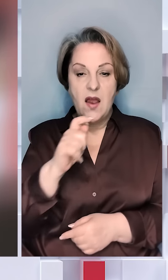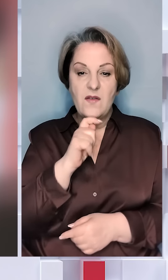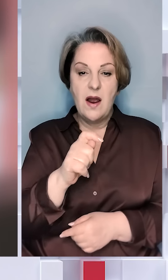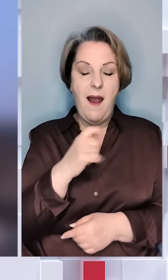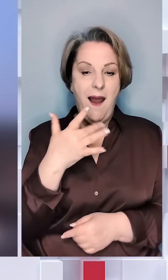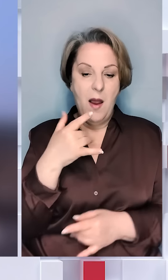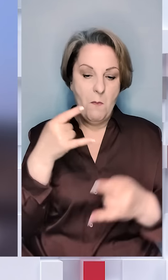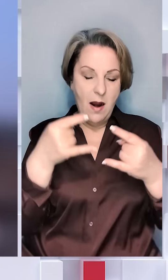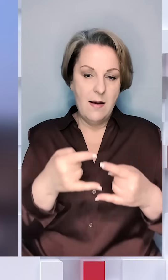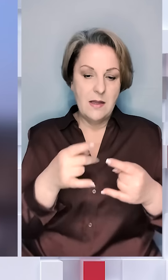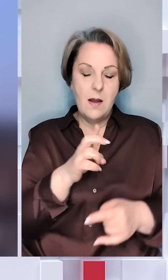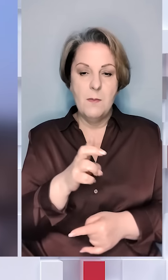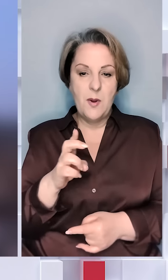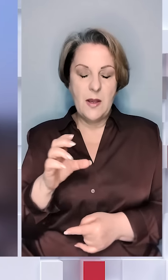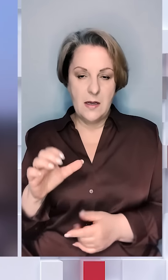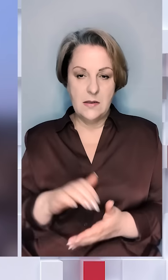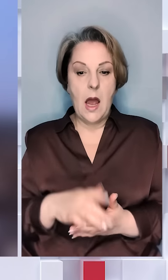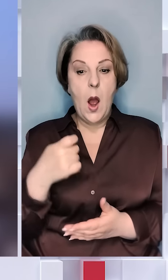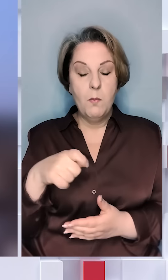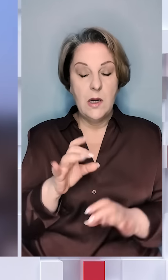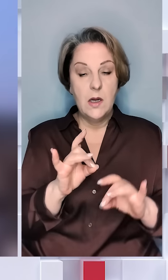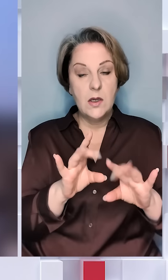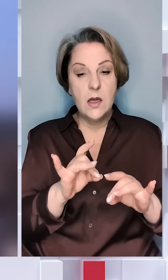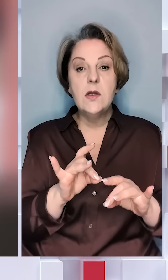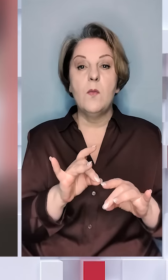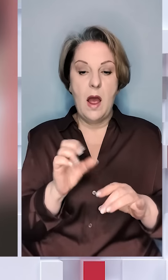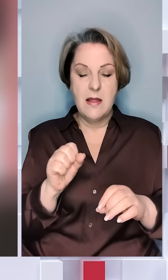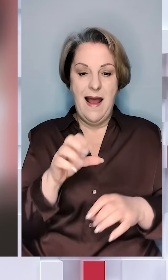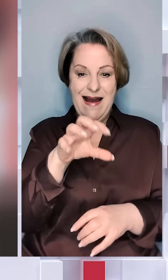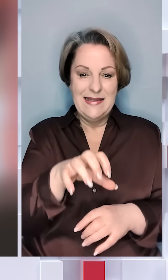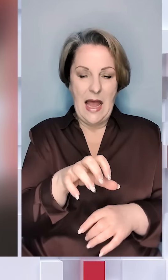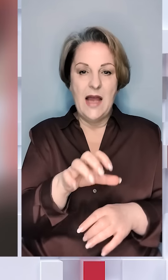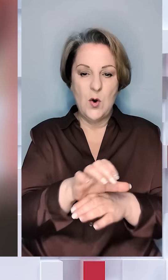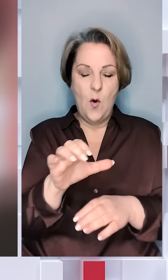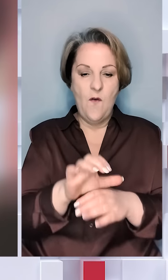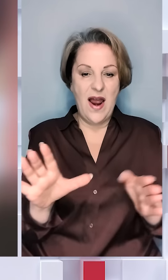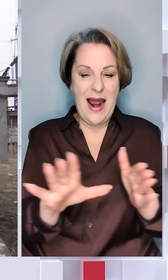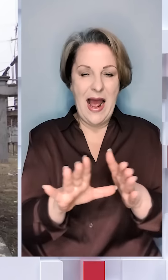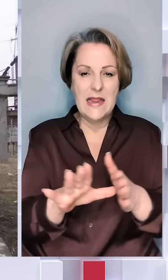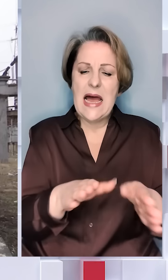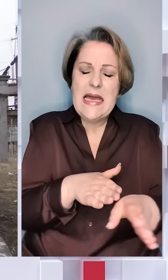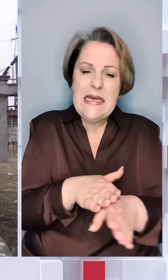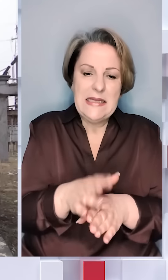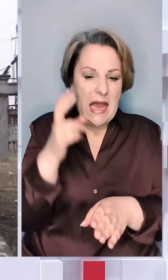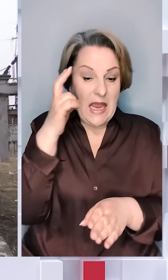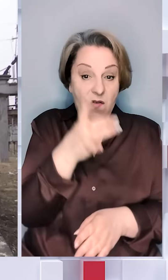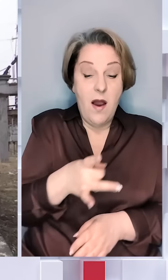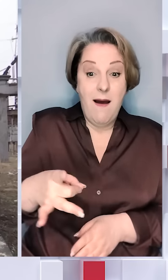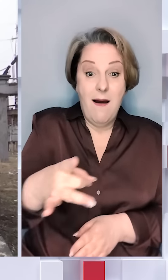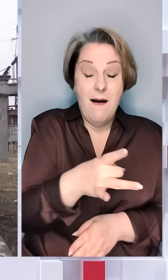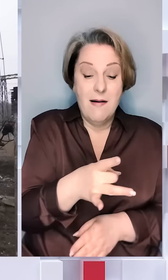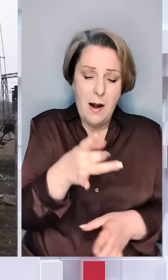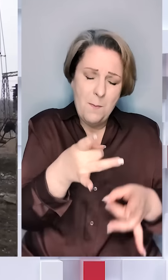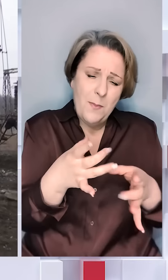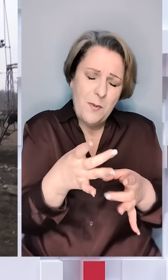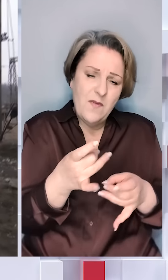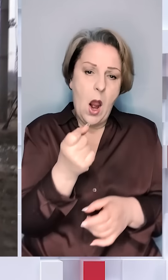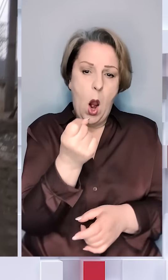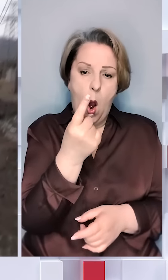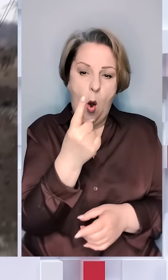американському телеканалу PBS. Президент розповів, що на станцію, яка генерує електроенергію у цілому київському регіоні, летіло